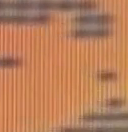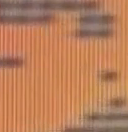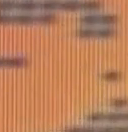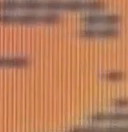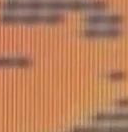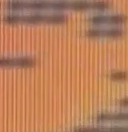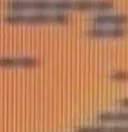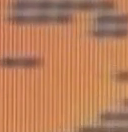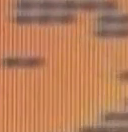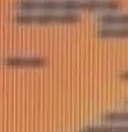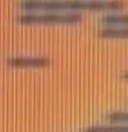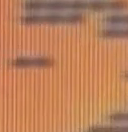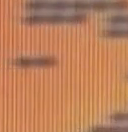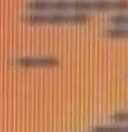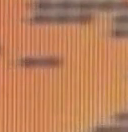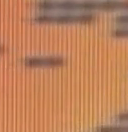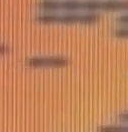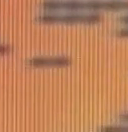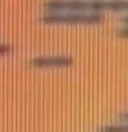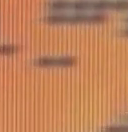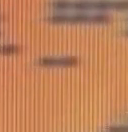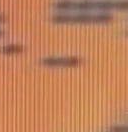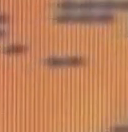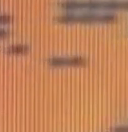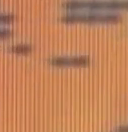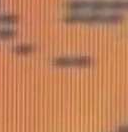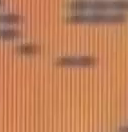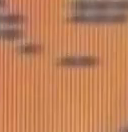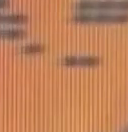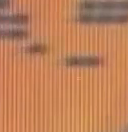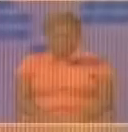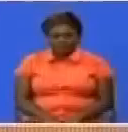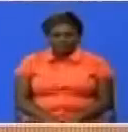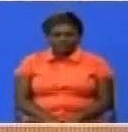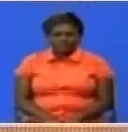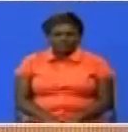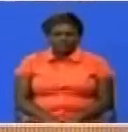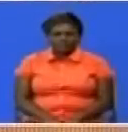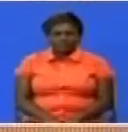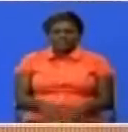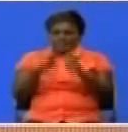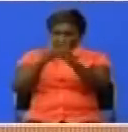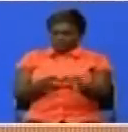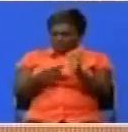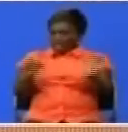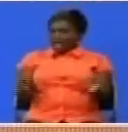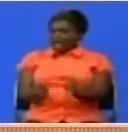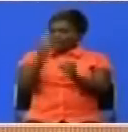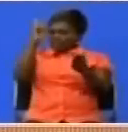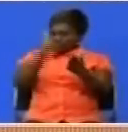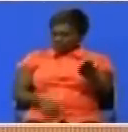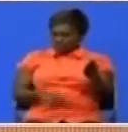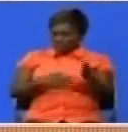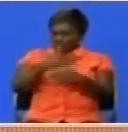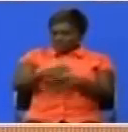GSC litamchunguza kuhusiana na madai ya kupokea rushwa ya shilingi milioni 200 na kutoa ripoti yake. Hatua hii imejiri baada ya tume